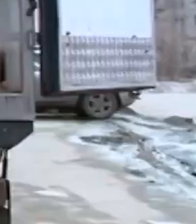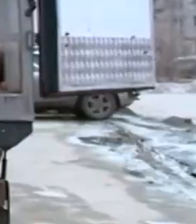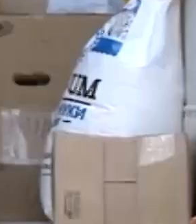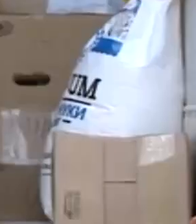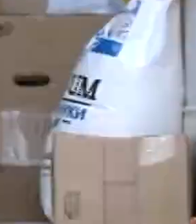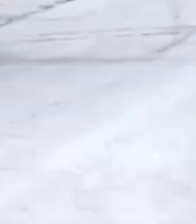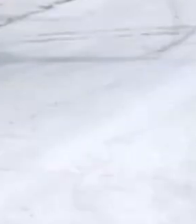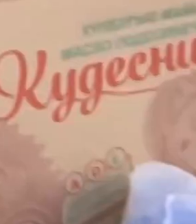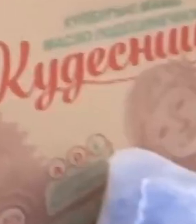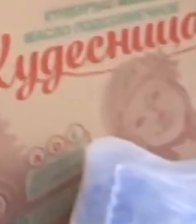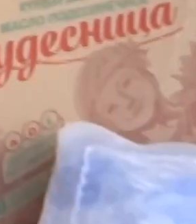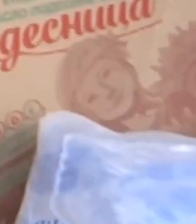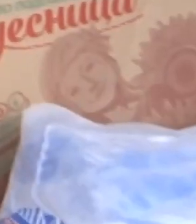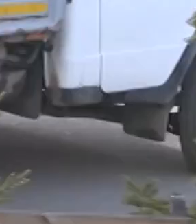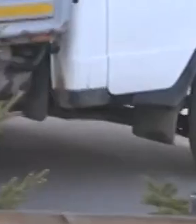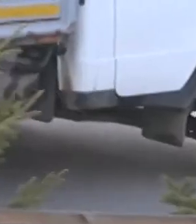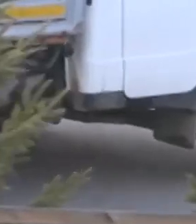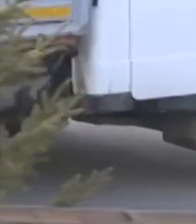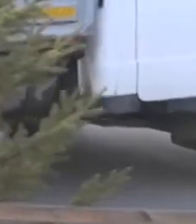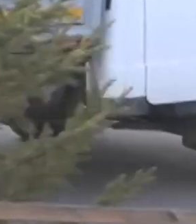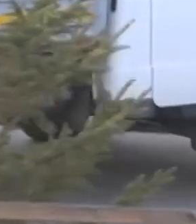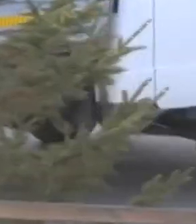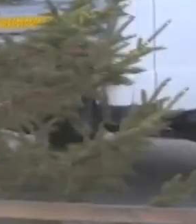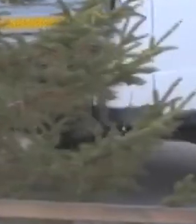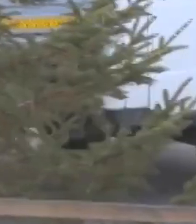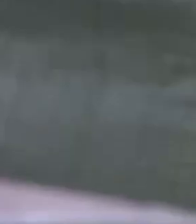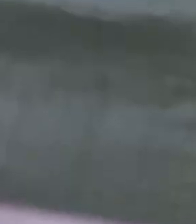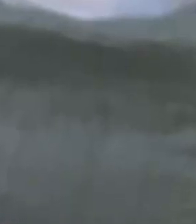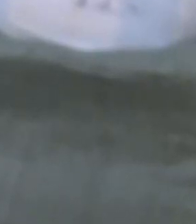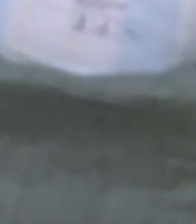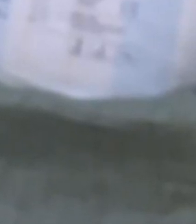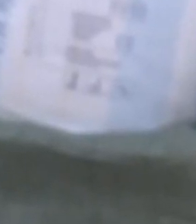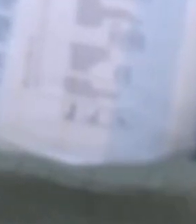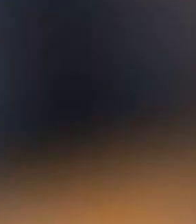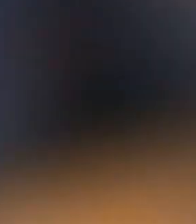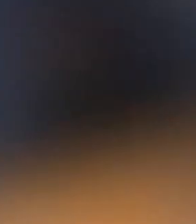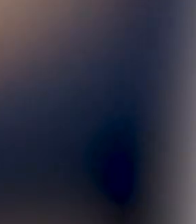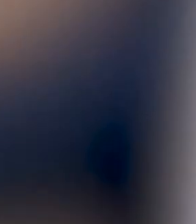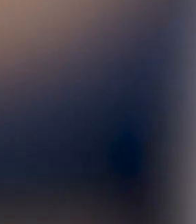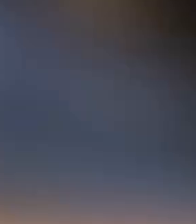хабарласып, біз өзіміз тегін алып кетсек бола ма деген сияқты, және де одан да бөлек